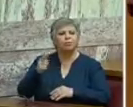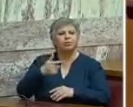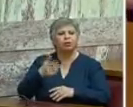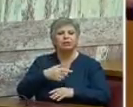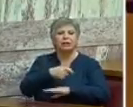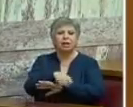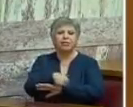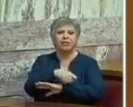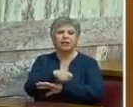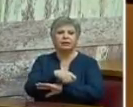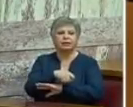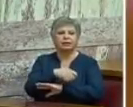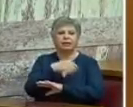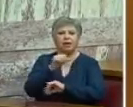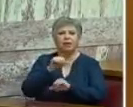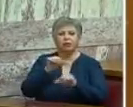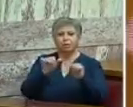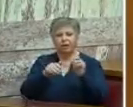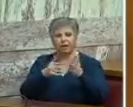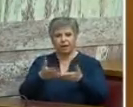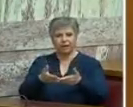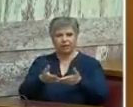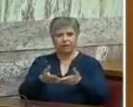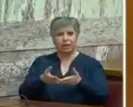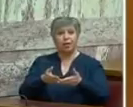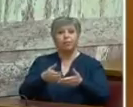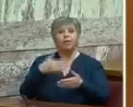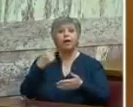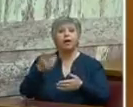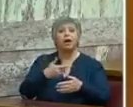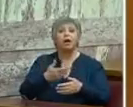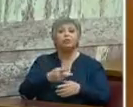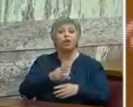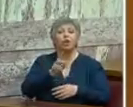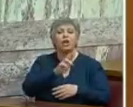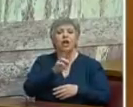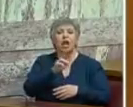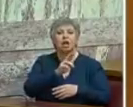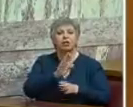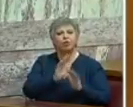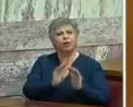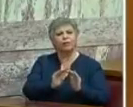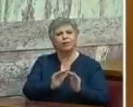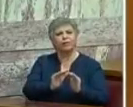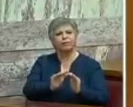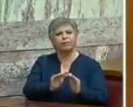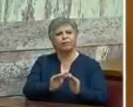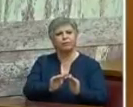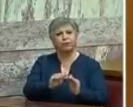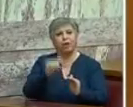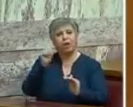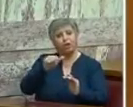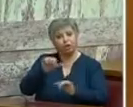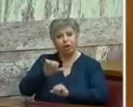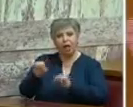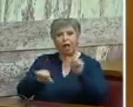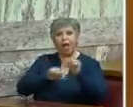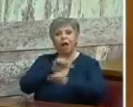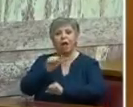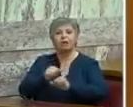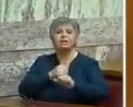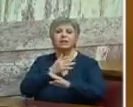που άλλαξε και πήγε η κυρία Τουλουπάκη, άρχισε να ερευνάται και από ό,τι ξέρω έχει προχωρήσει ο έλεγχος και θα βγει το πόρισμα αυτό